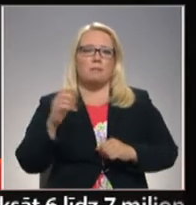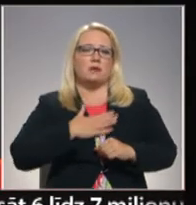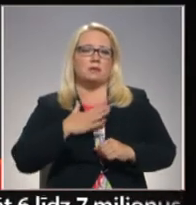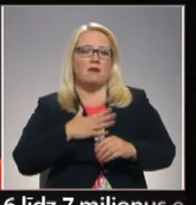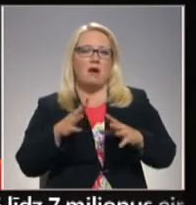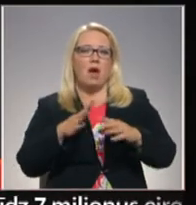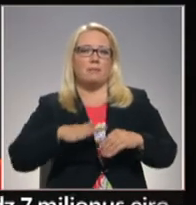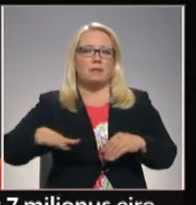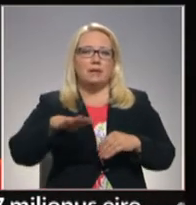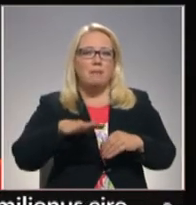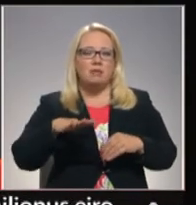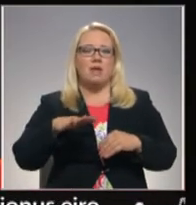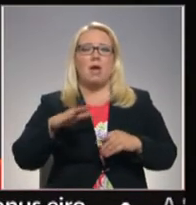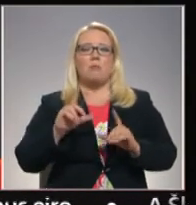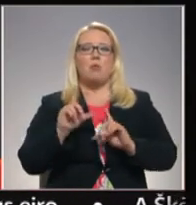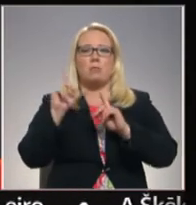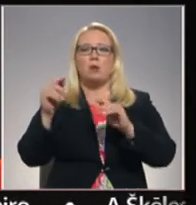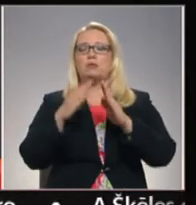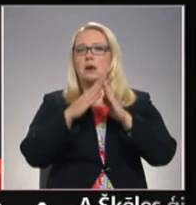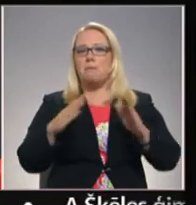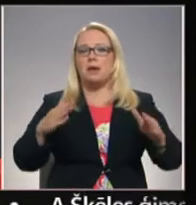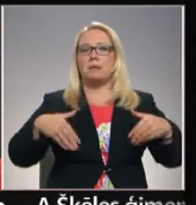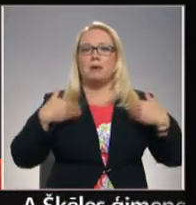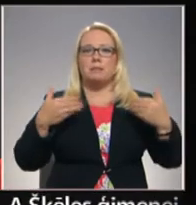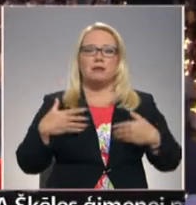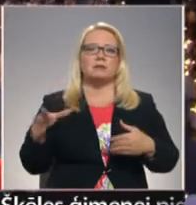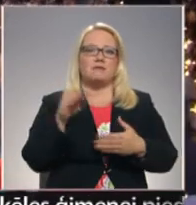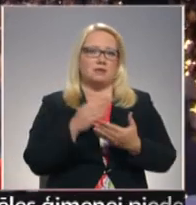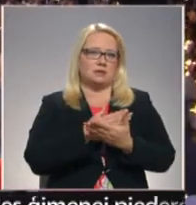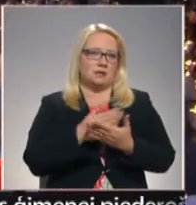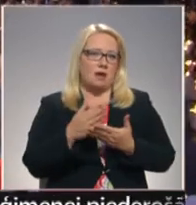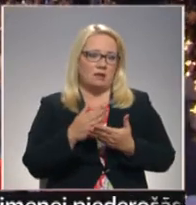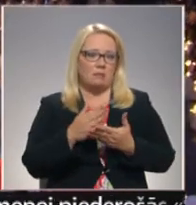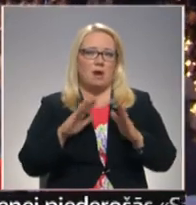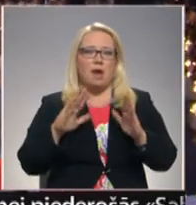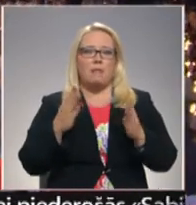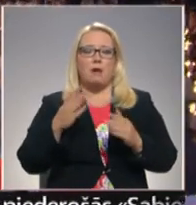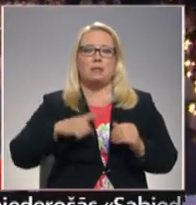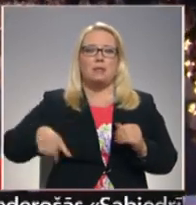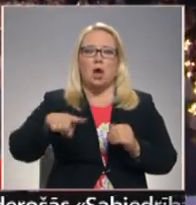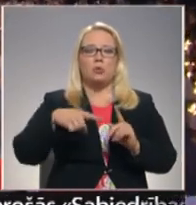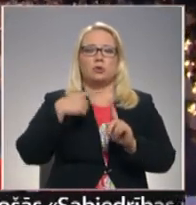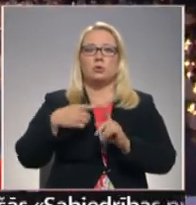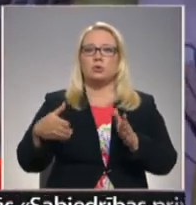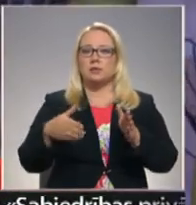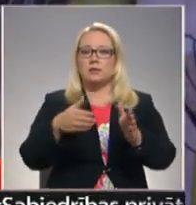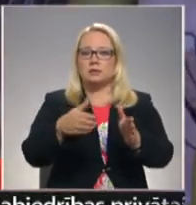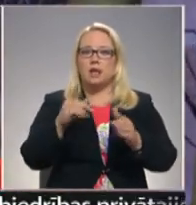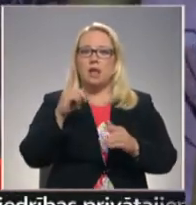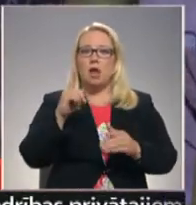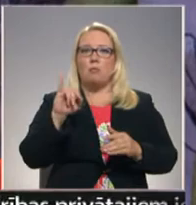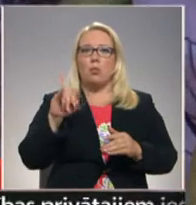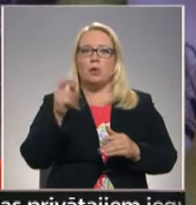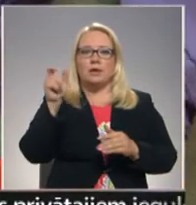ģimenēm, un braucam mājās ļoti priecīgi, ka esmu viss kārtībā. Savukārt tautas krustaceļā Jānis kardināls Pujets